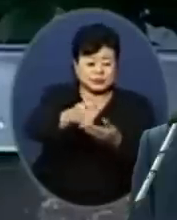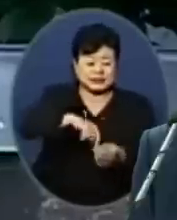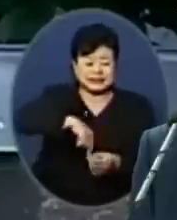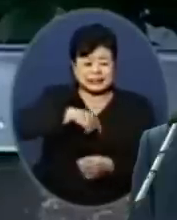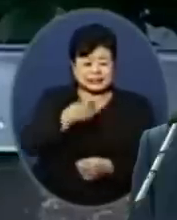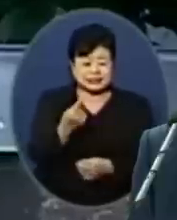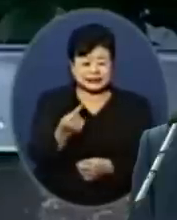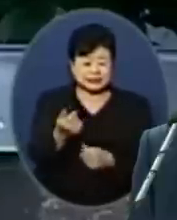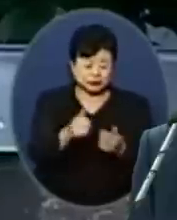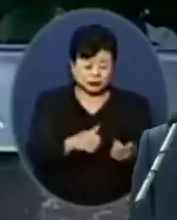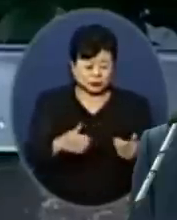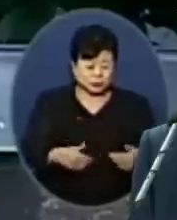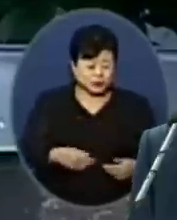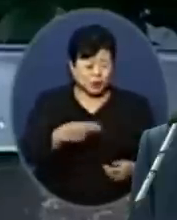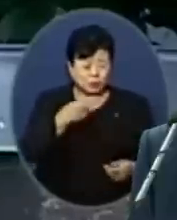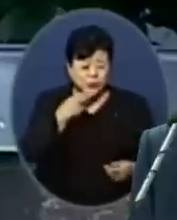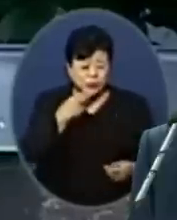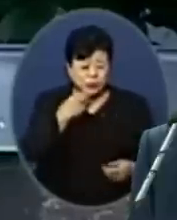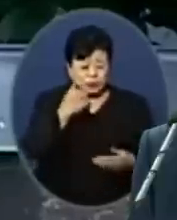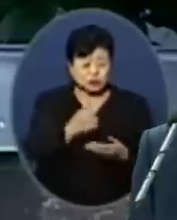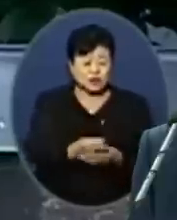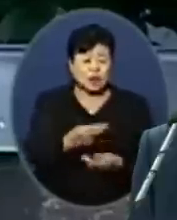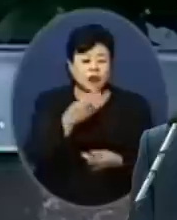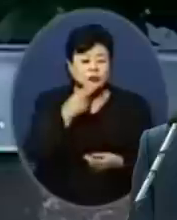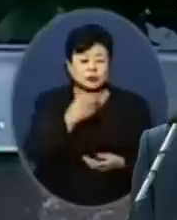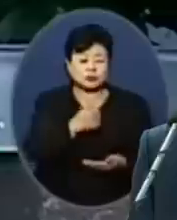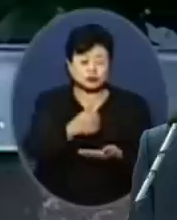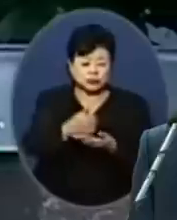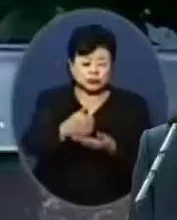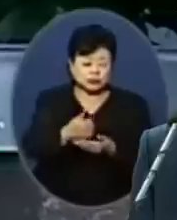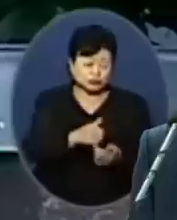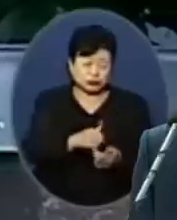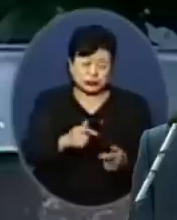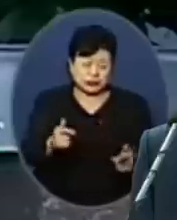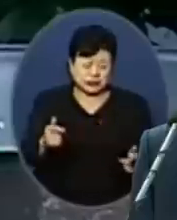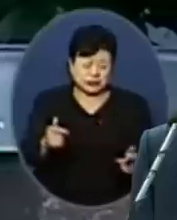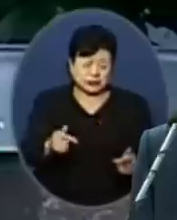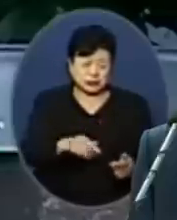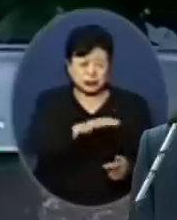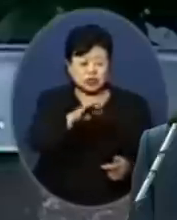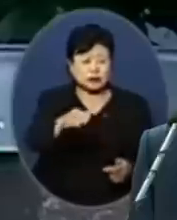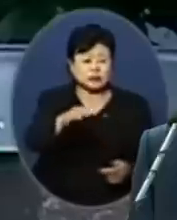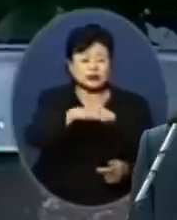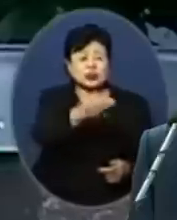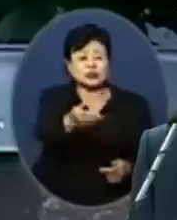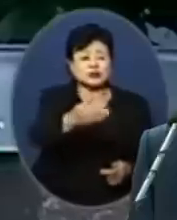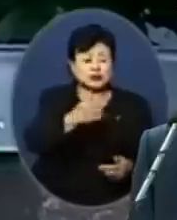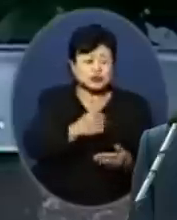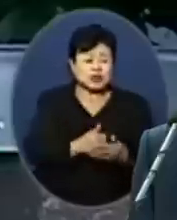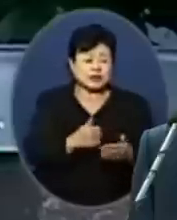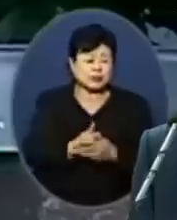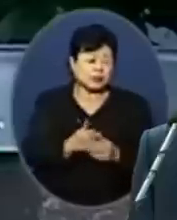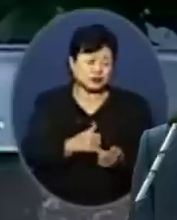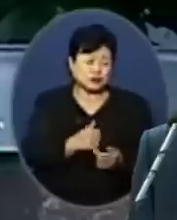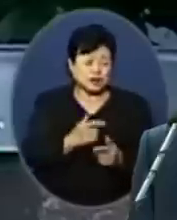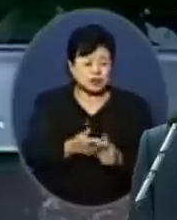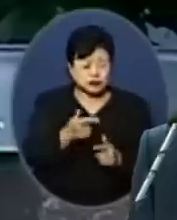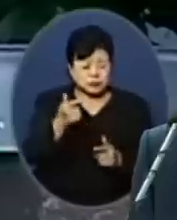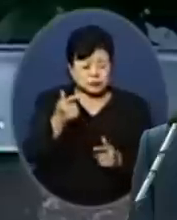자신이 죽을 필요가 없는 것은 죄가 없는 분이 어떻게 죽습니까? 여러분은 죄 때문에 죽었죠.